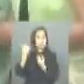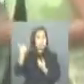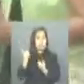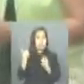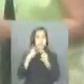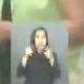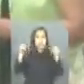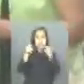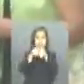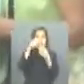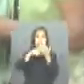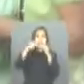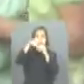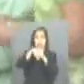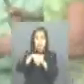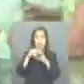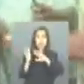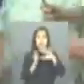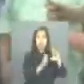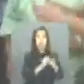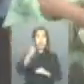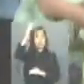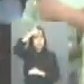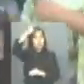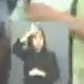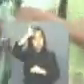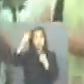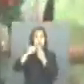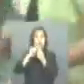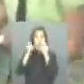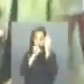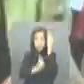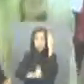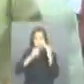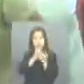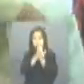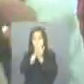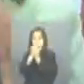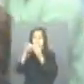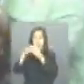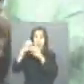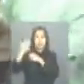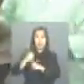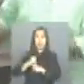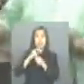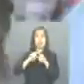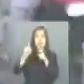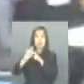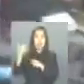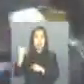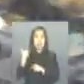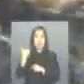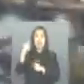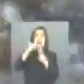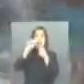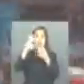งในชวนหลีกภัยกล่าวระหว่างที่ลงพื้นที่ช่วยผู้สมัครพรรคประชาธิปัตย์ที่จังหวัดศรีสะเกษว่าการป